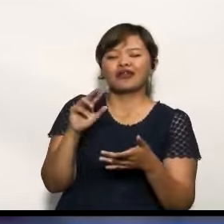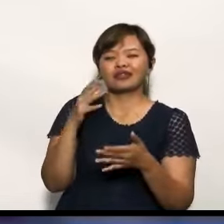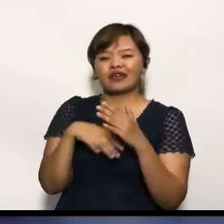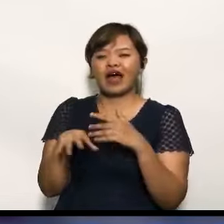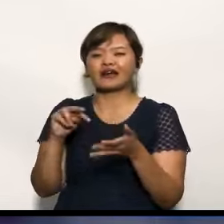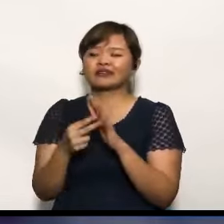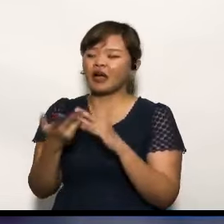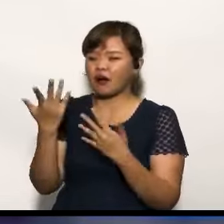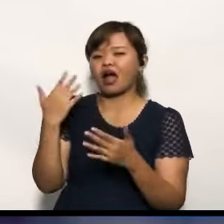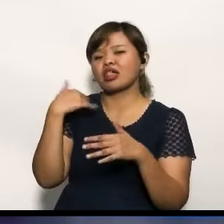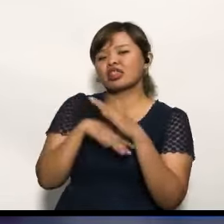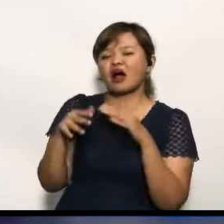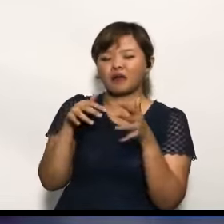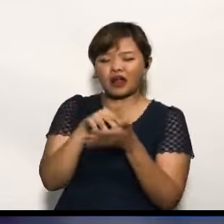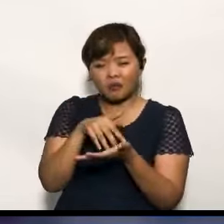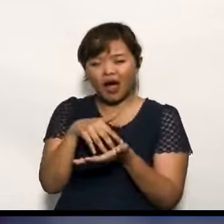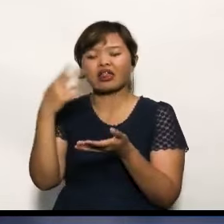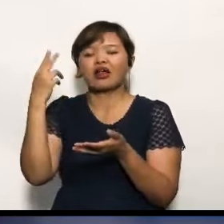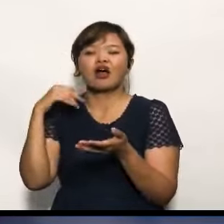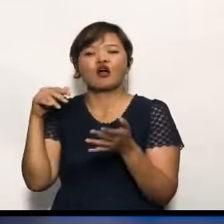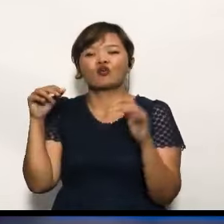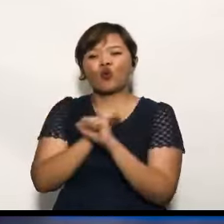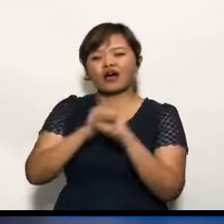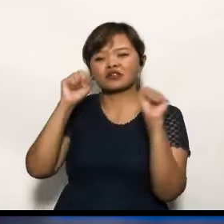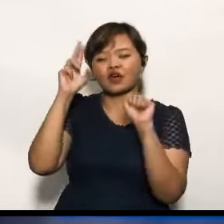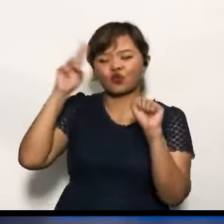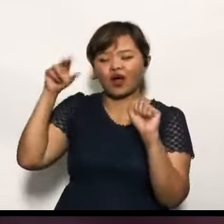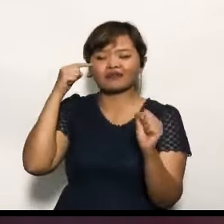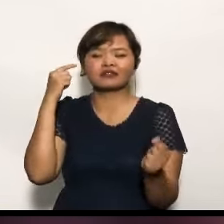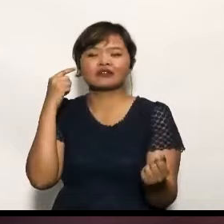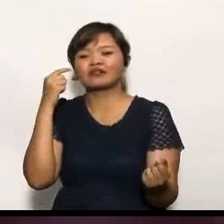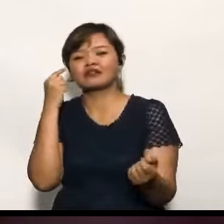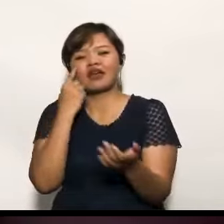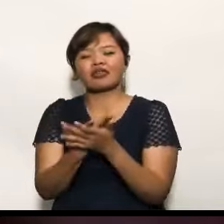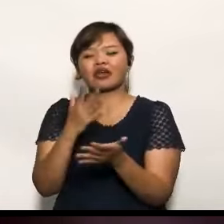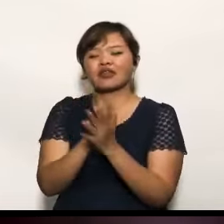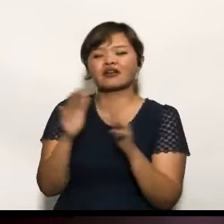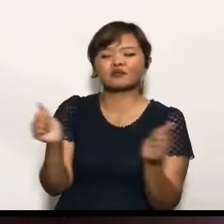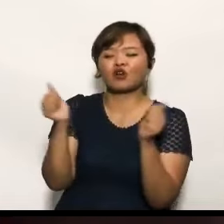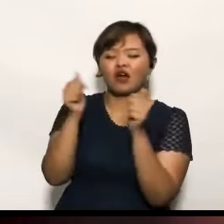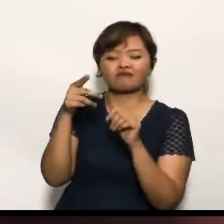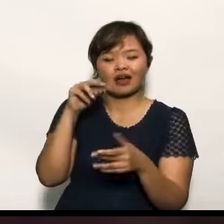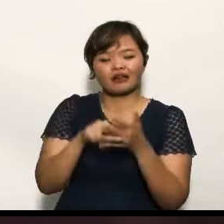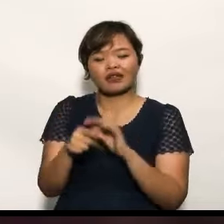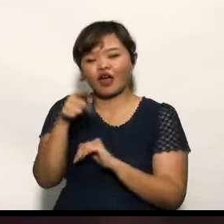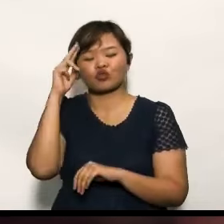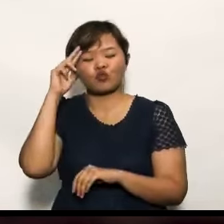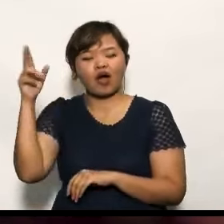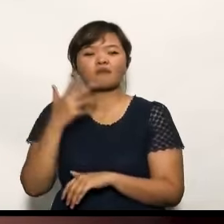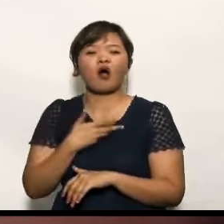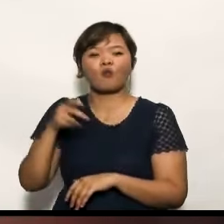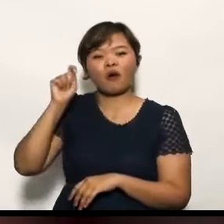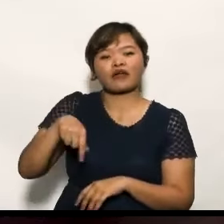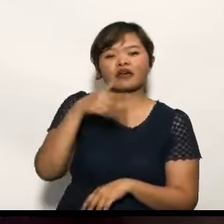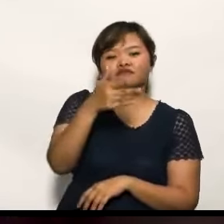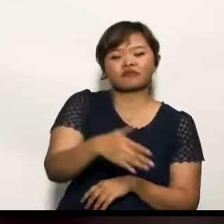di dalam kelemahan itu, kuasa Tuhan nyata dan sempurna. Tuhan mau pakai saudara. Tuhan mau pakai saudara untuk memberi